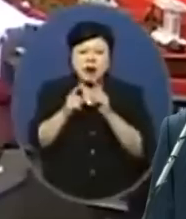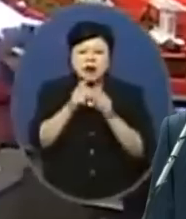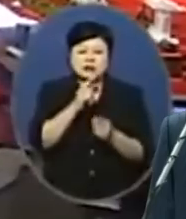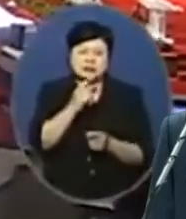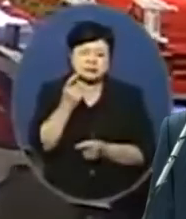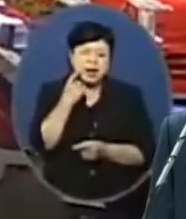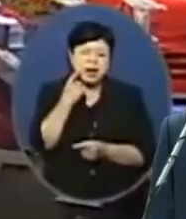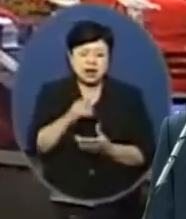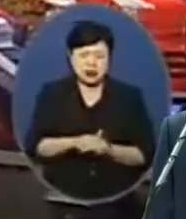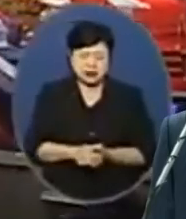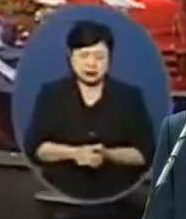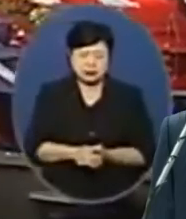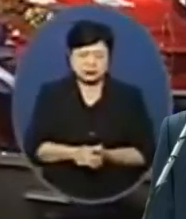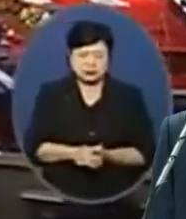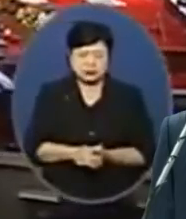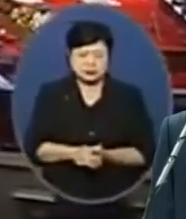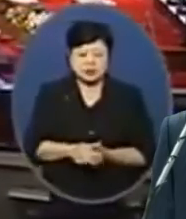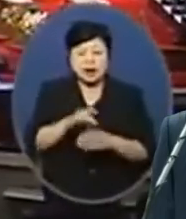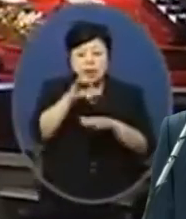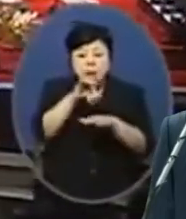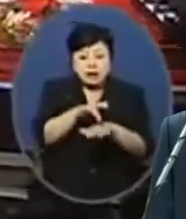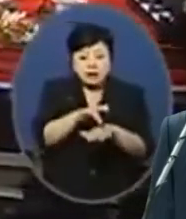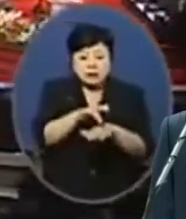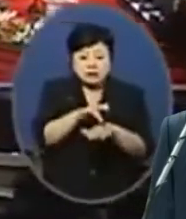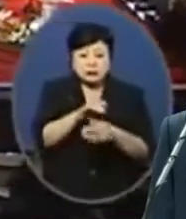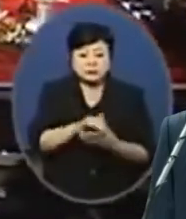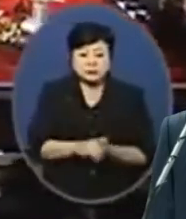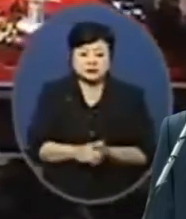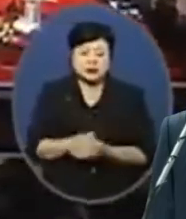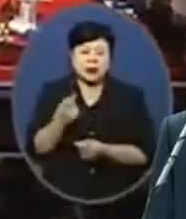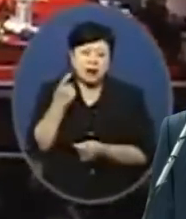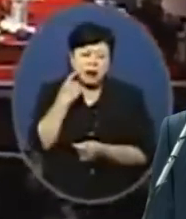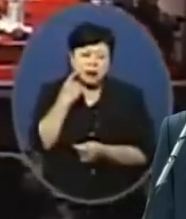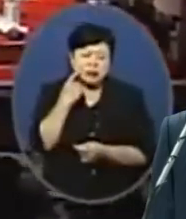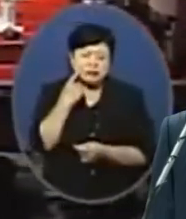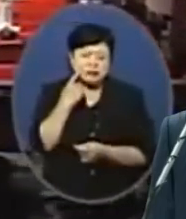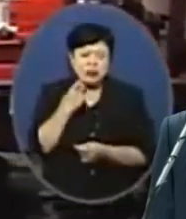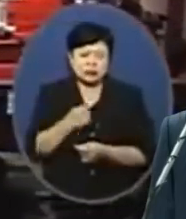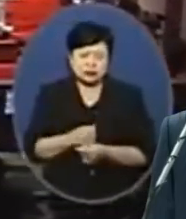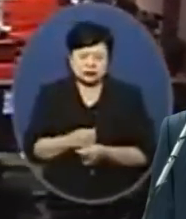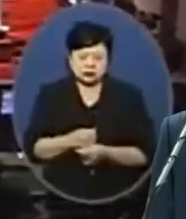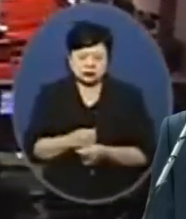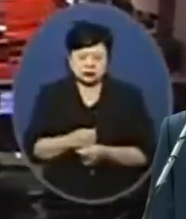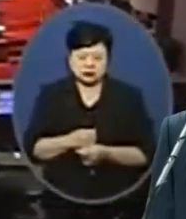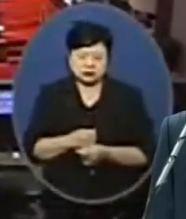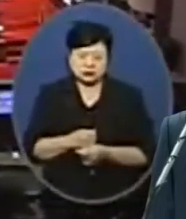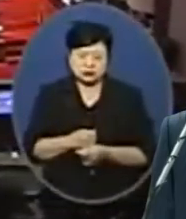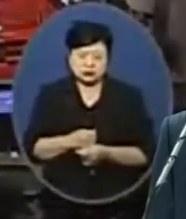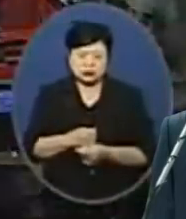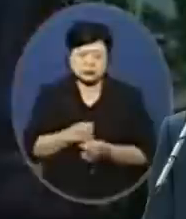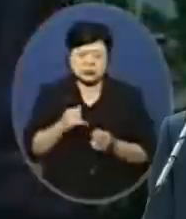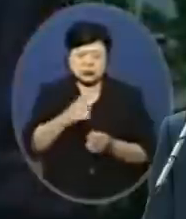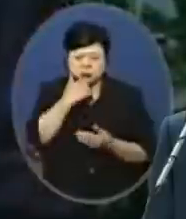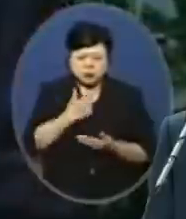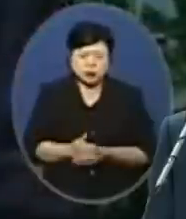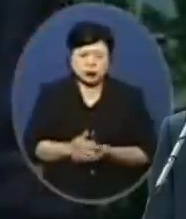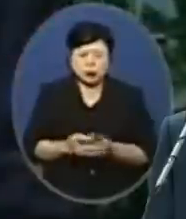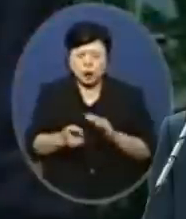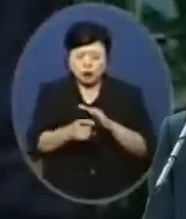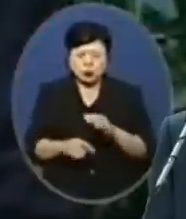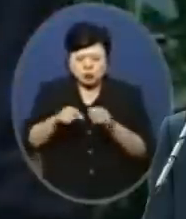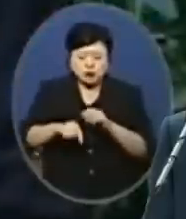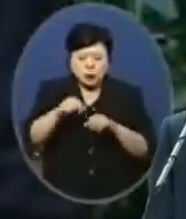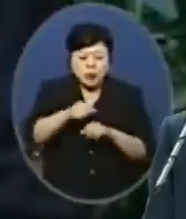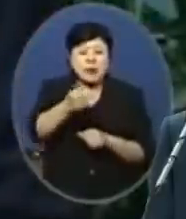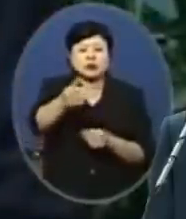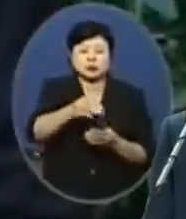것입니다. 마귀는 거짓말을 통해서 사람을 속이고 도둑질하고 죽이고 멸망시키는